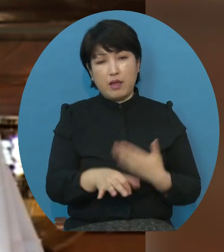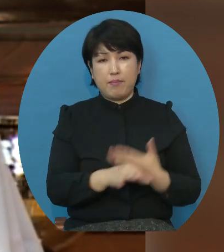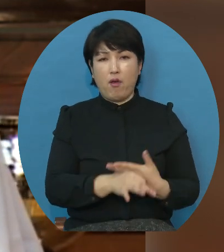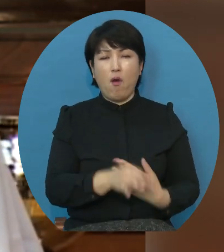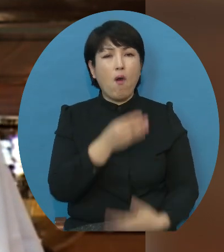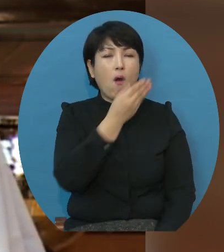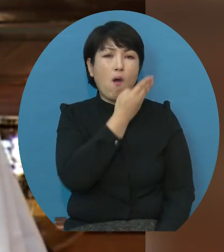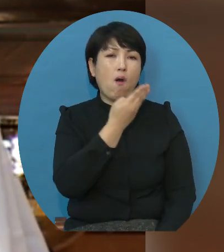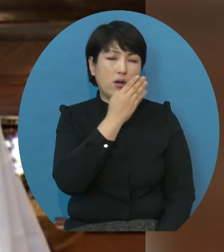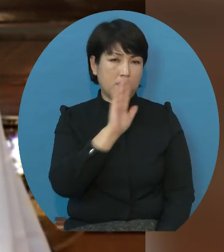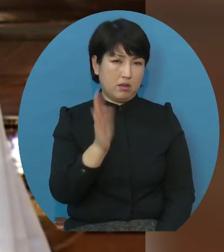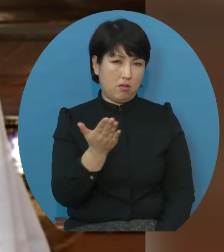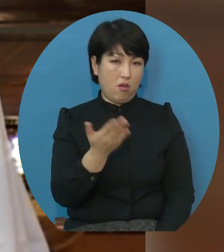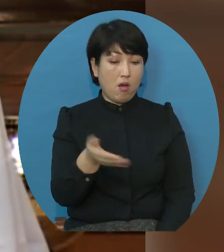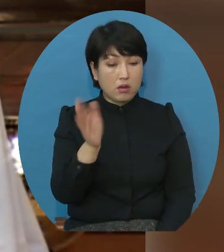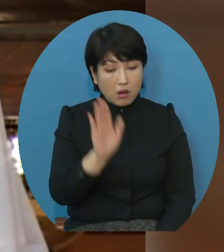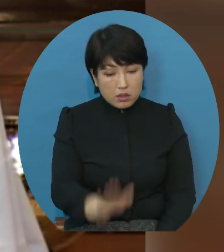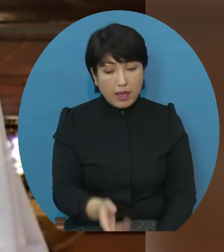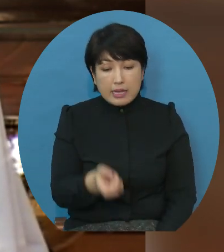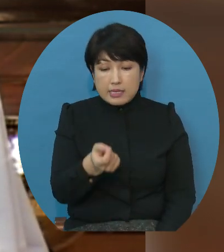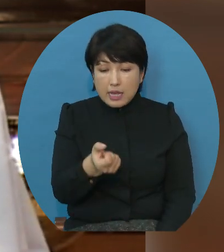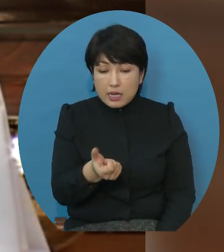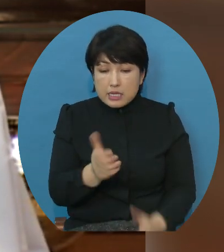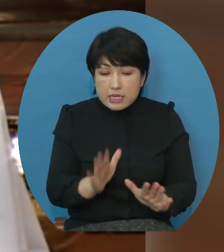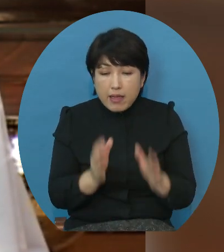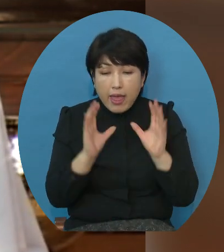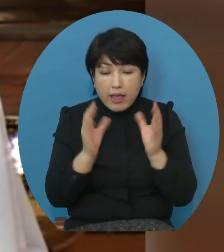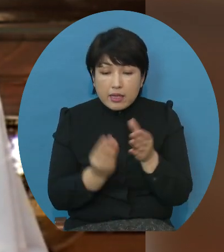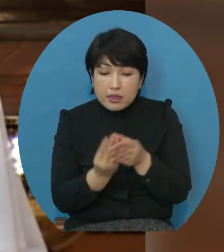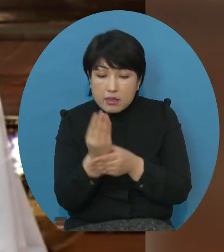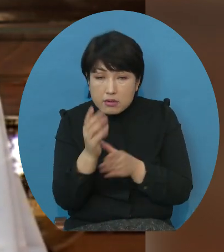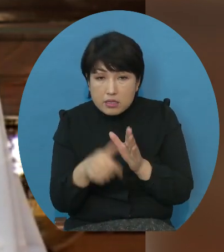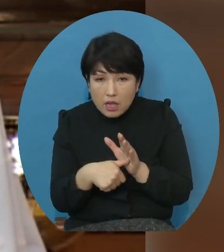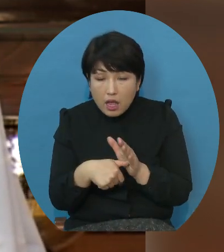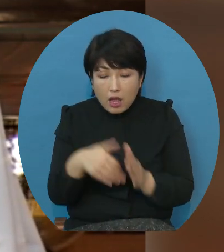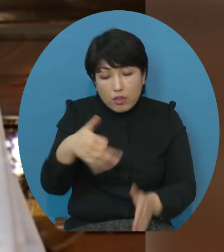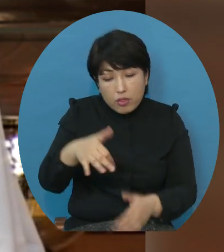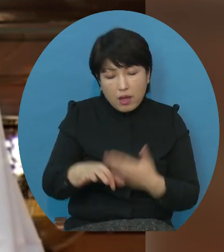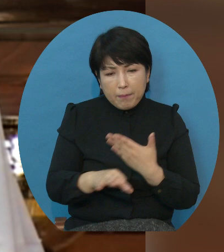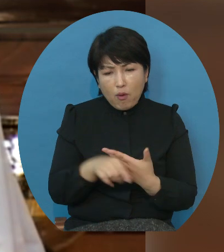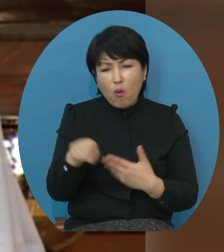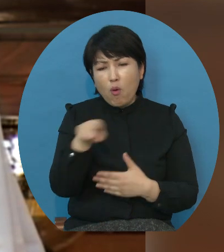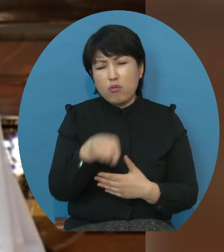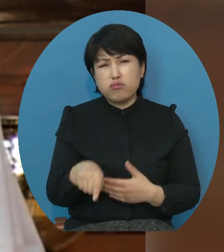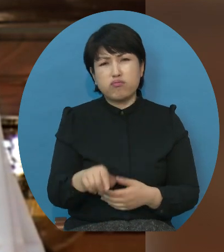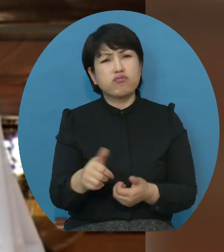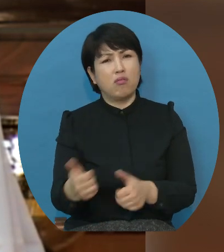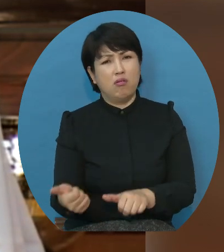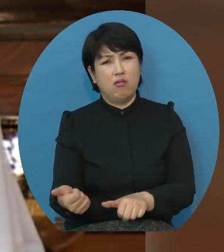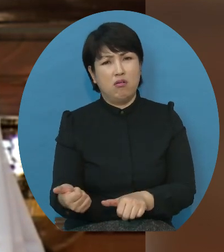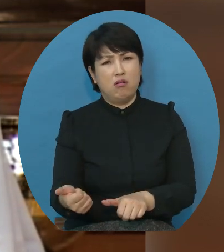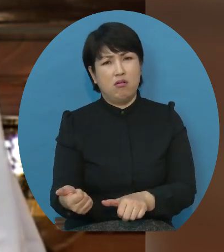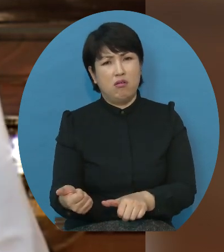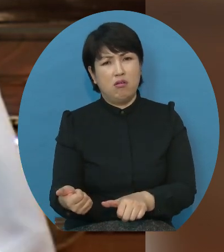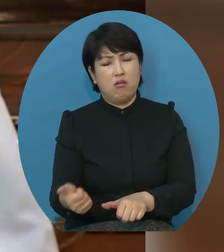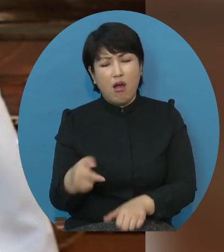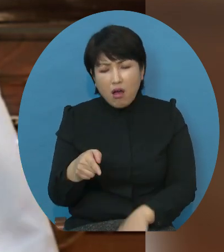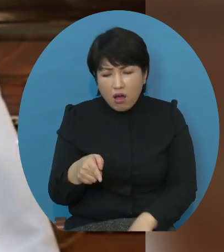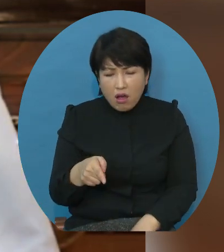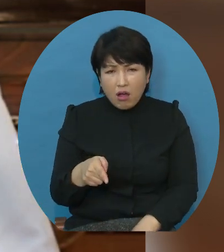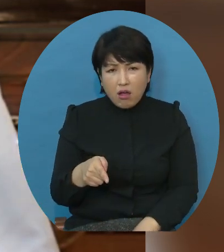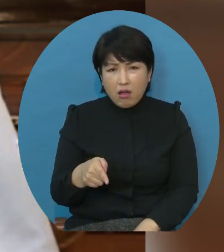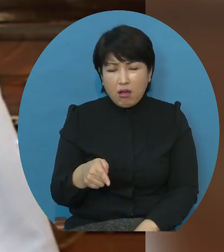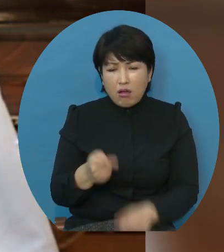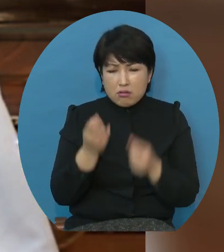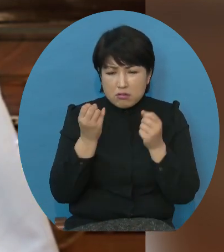작은 세상에 올라오는데 누게 되면 어떻게 돼요 말라죽게 만들죠 그러면 말라